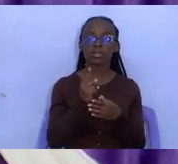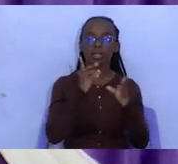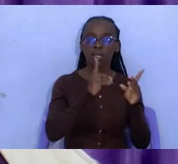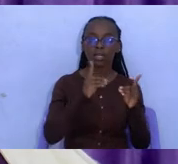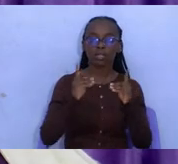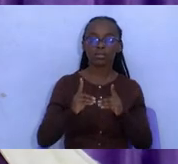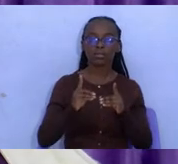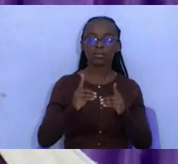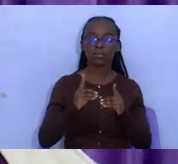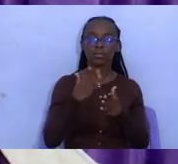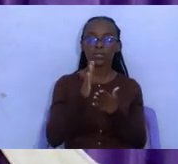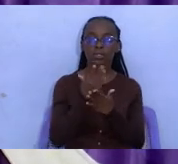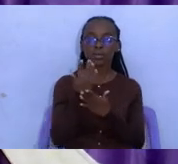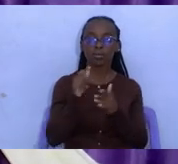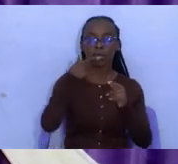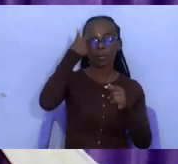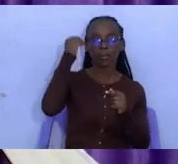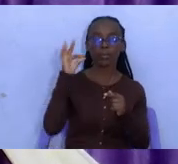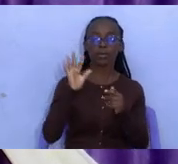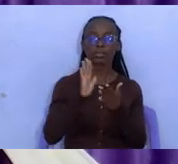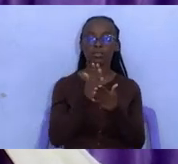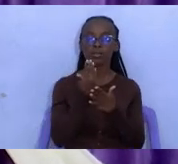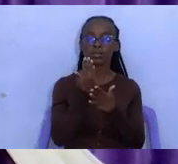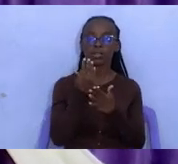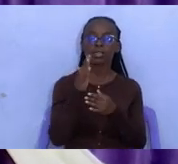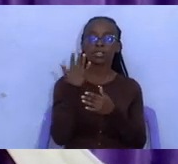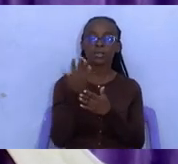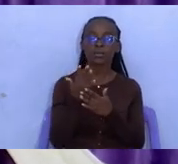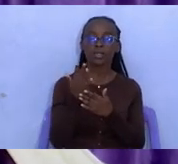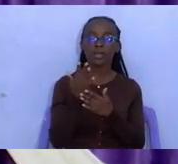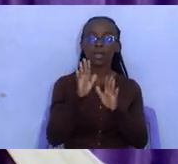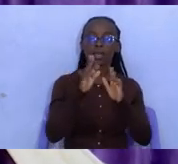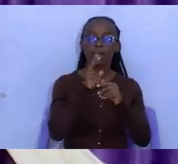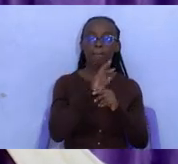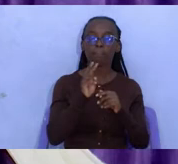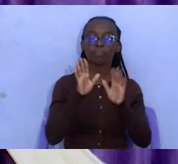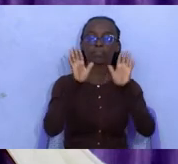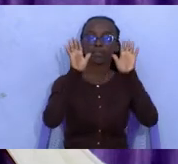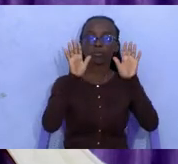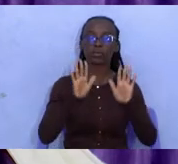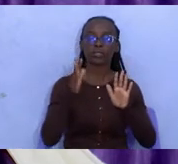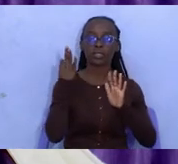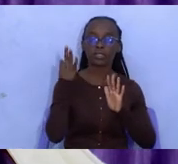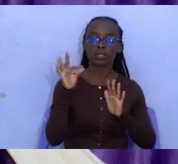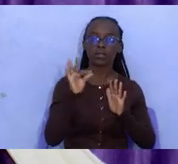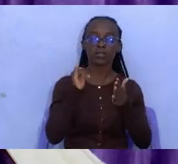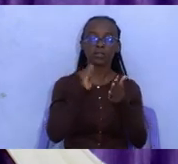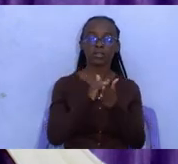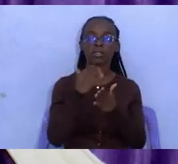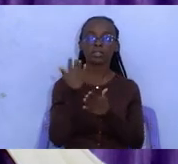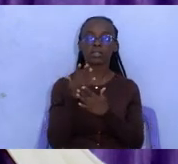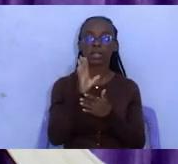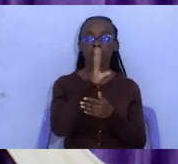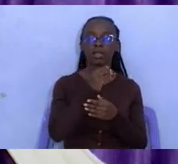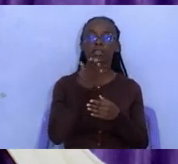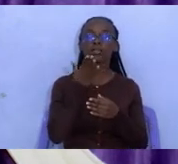ya jambo fulani ni kwa sababu mtu huyo ameona uthamana wa ile jambo, na akakusudia